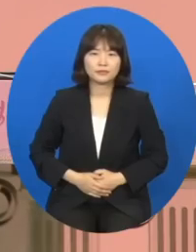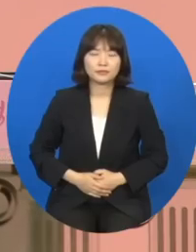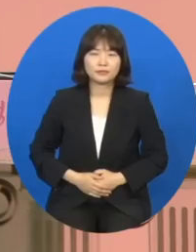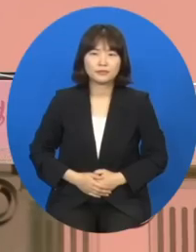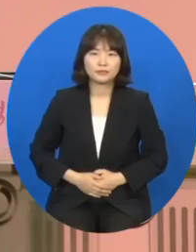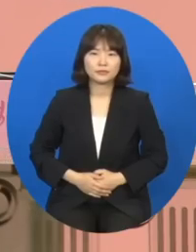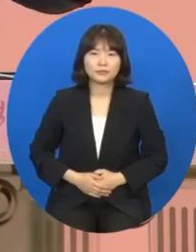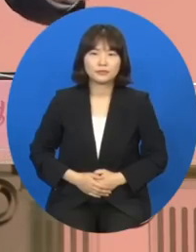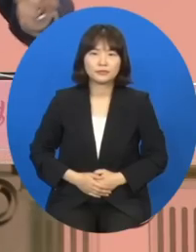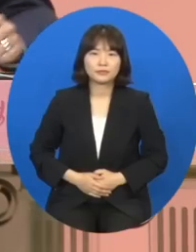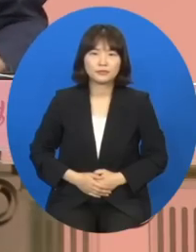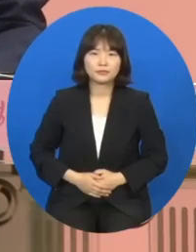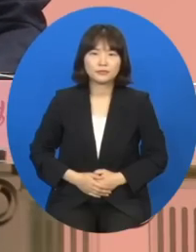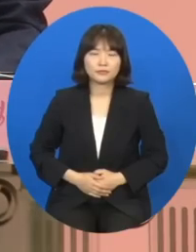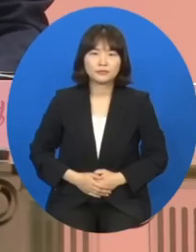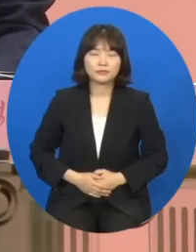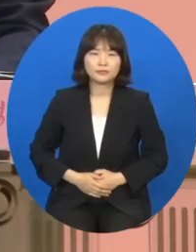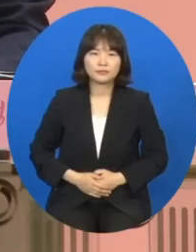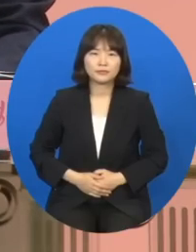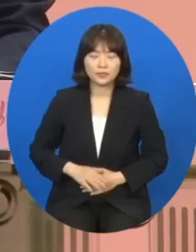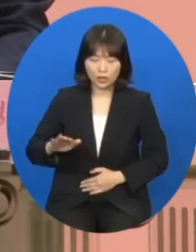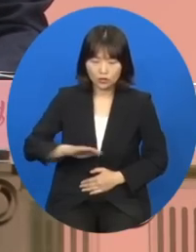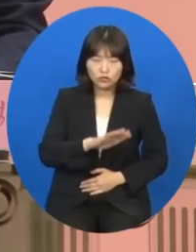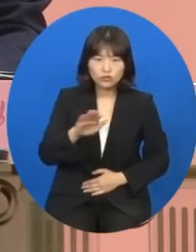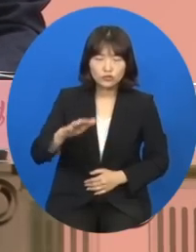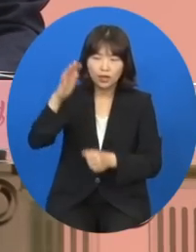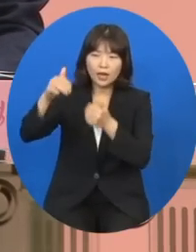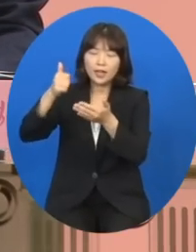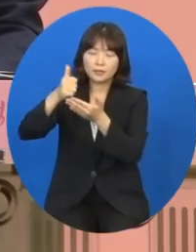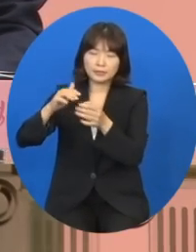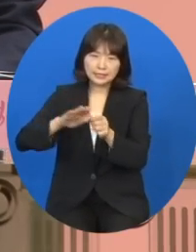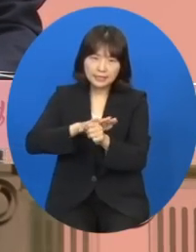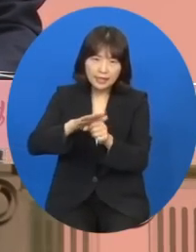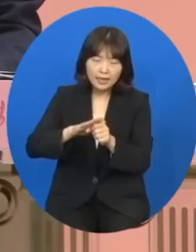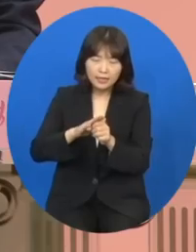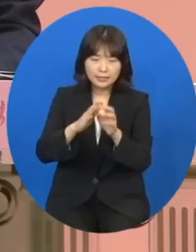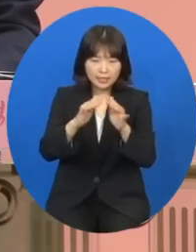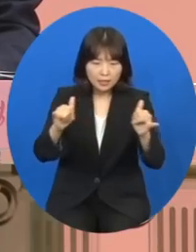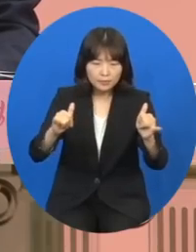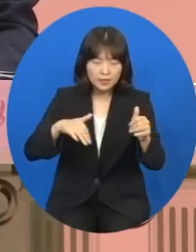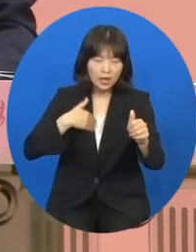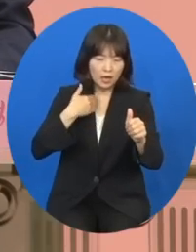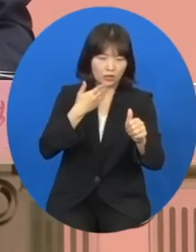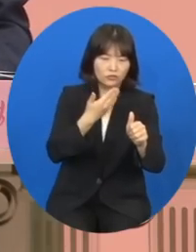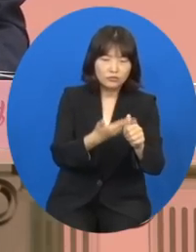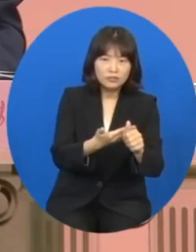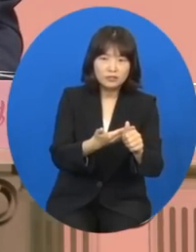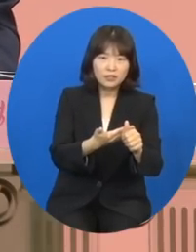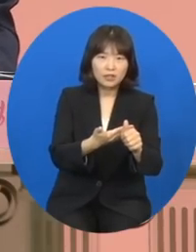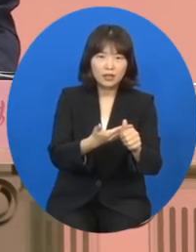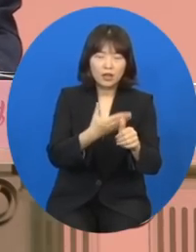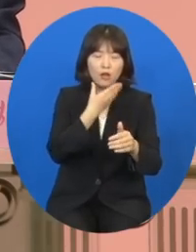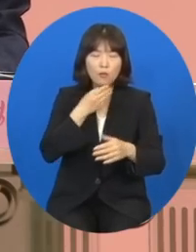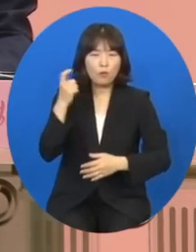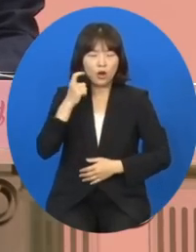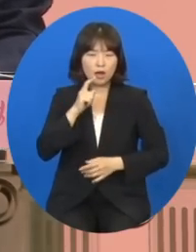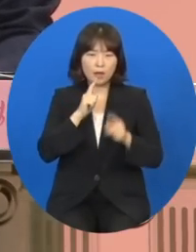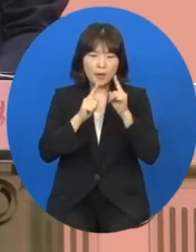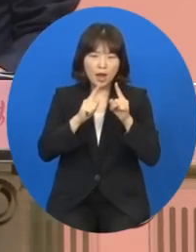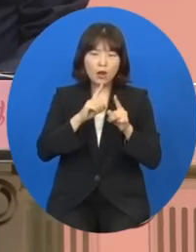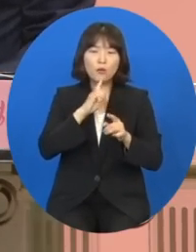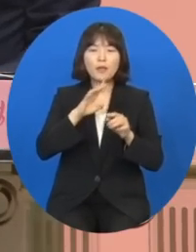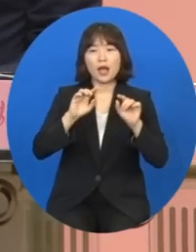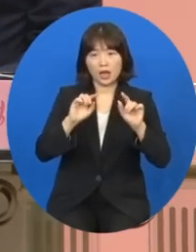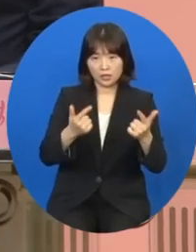스포 에나 올라온 프로필 보 우리가 하나님의 사랑을 사람들에게 알리는 데 있어서 복음을 말로 전하는 것